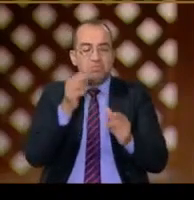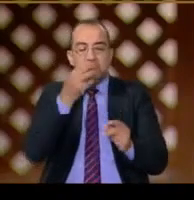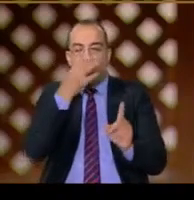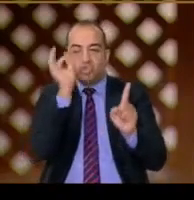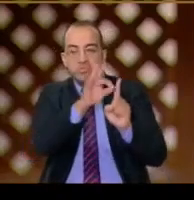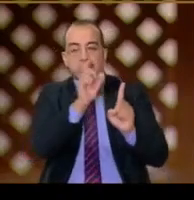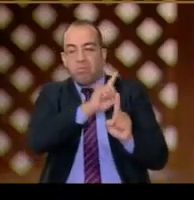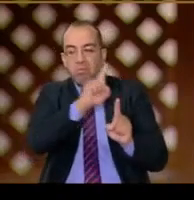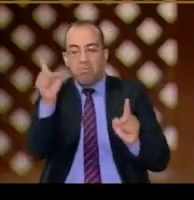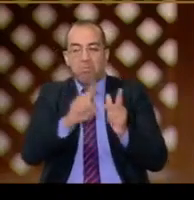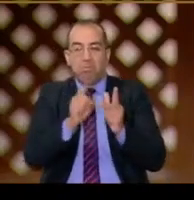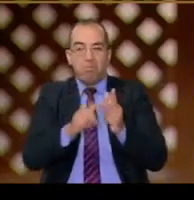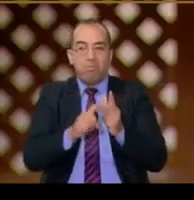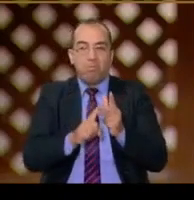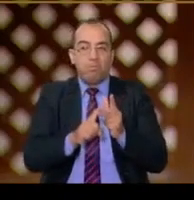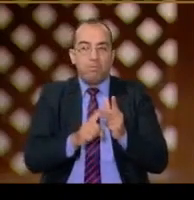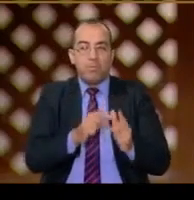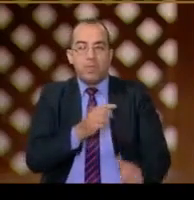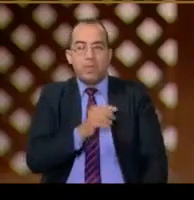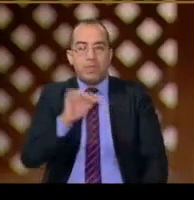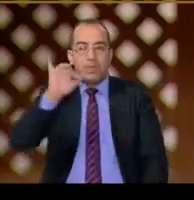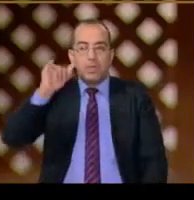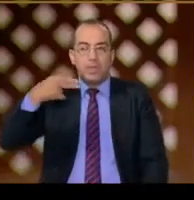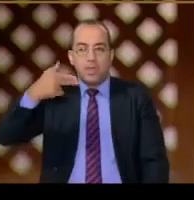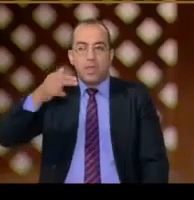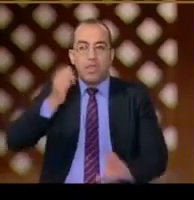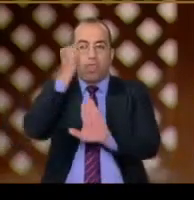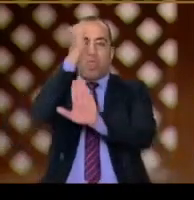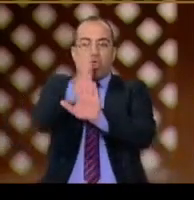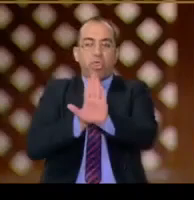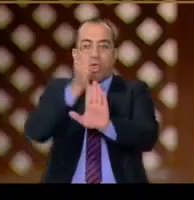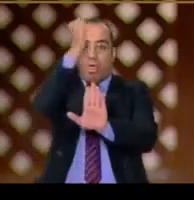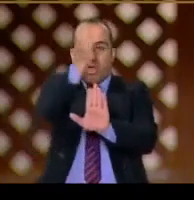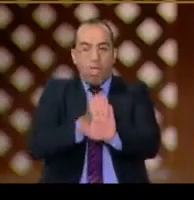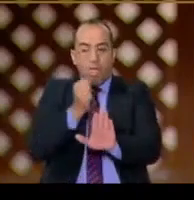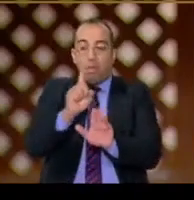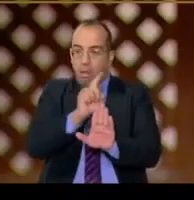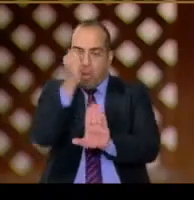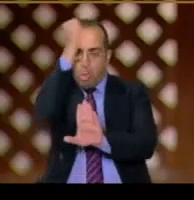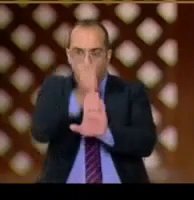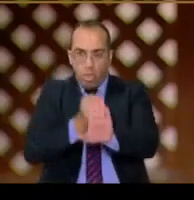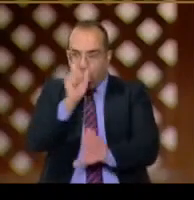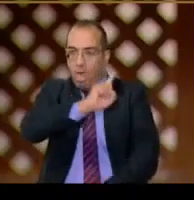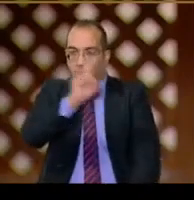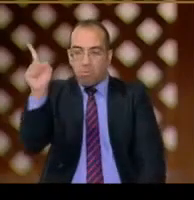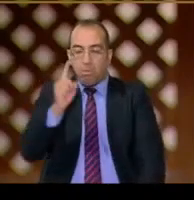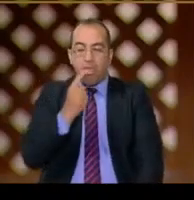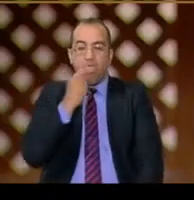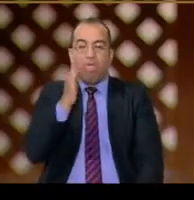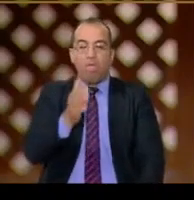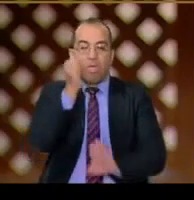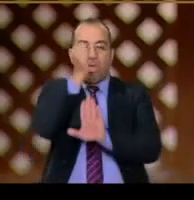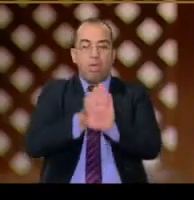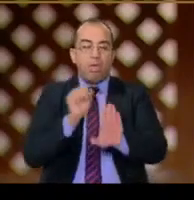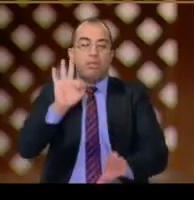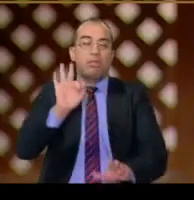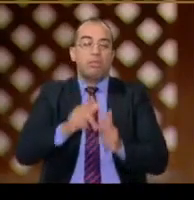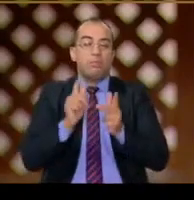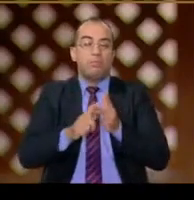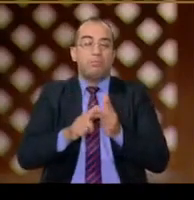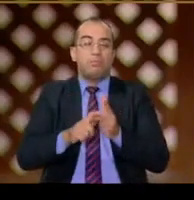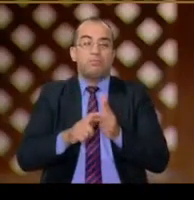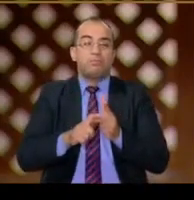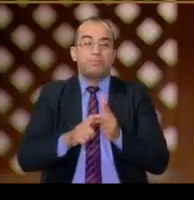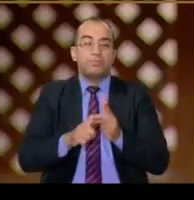يبغض طيب ولا يغل يعني ما يخون يغل من الخيانه ايه الثلاثه دول